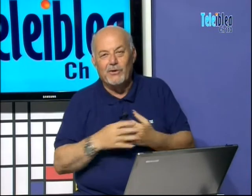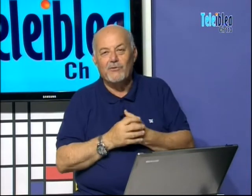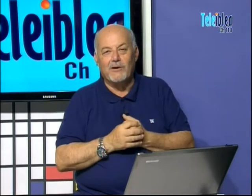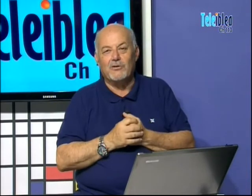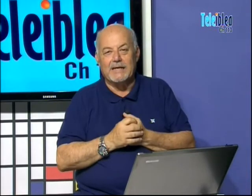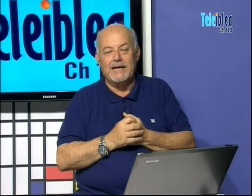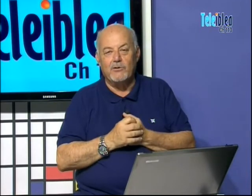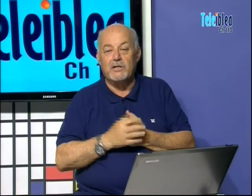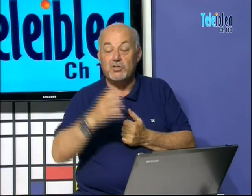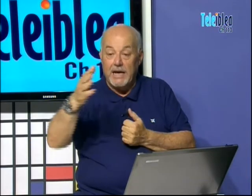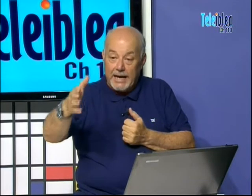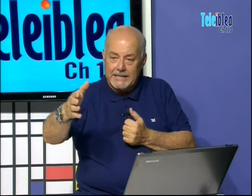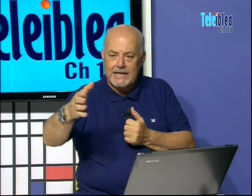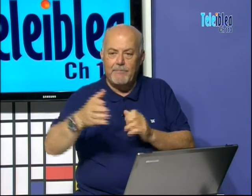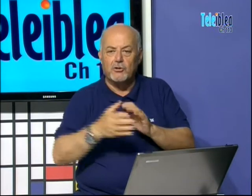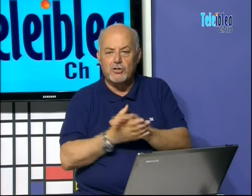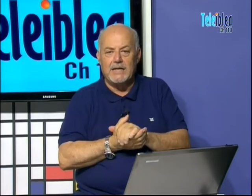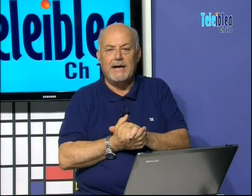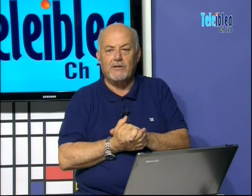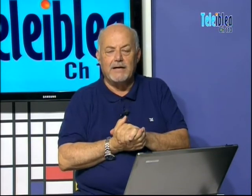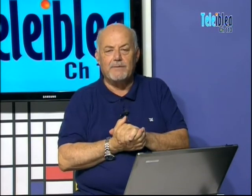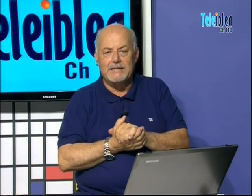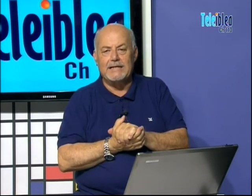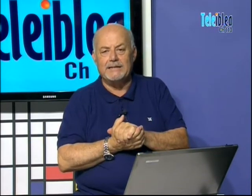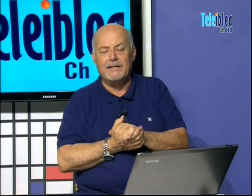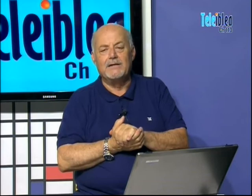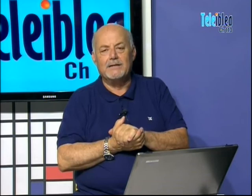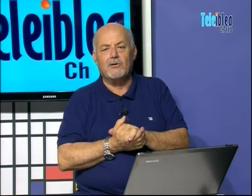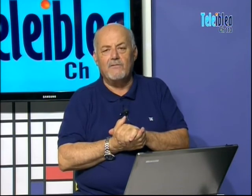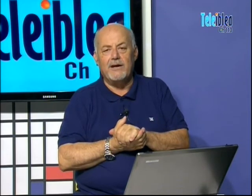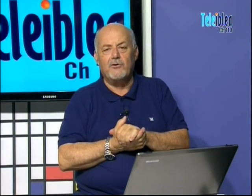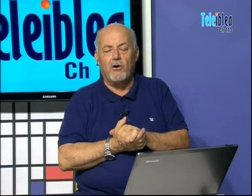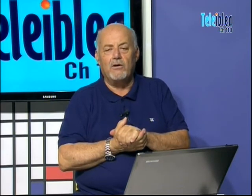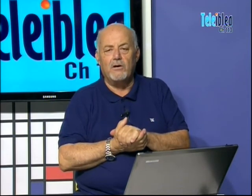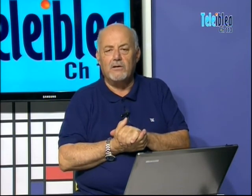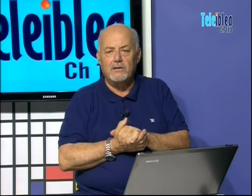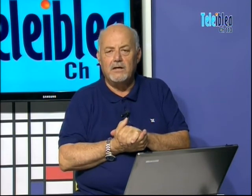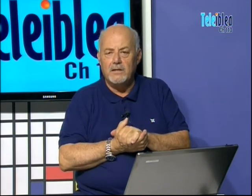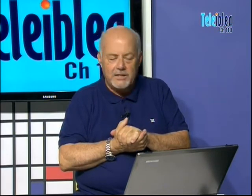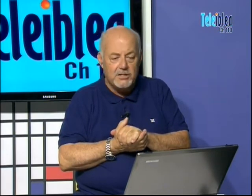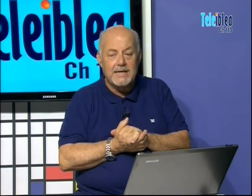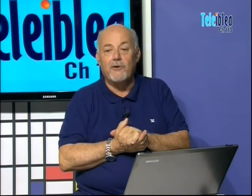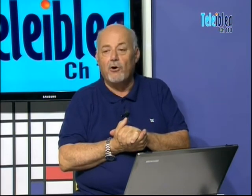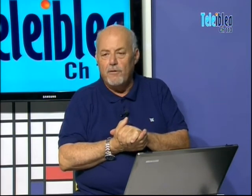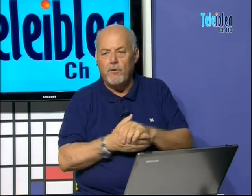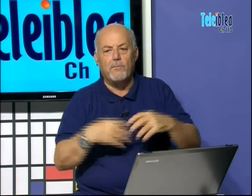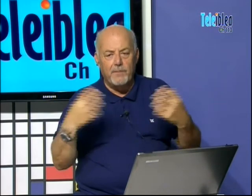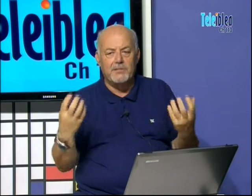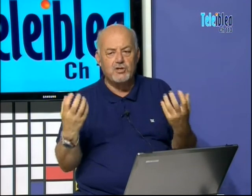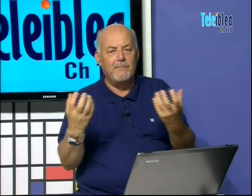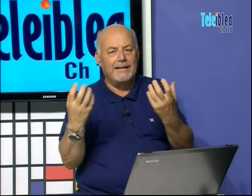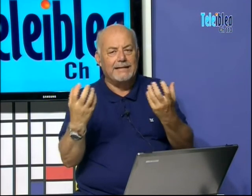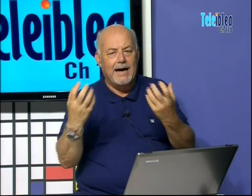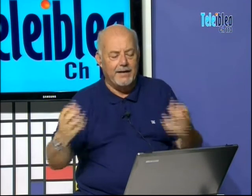modo qualcosa che li unisce. E sabato ci saranno dei rappresentanti del governo egiziano proprio